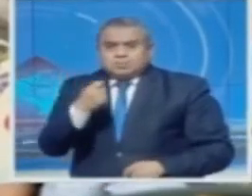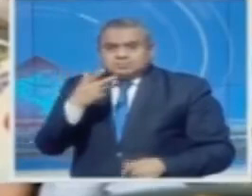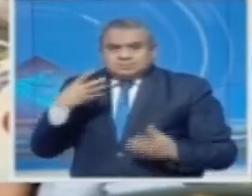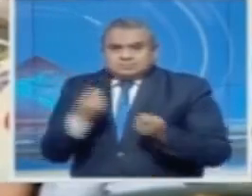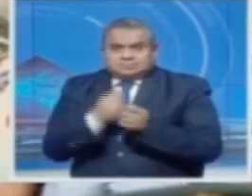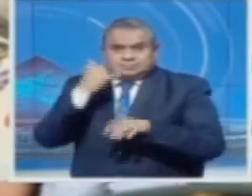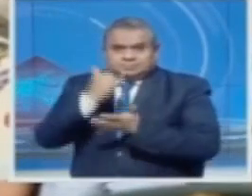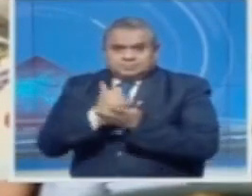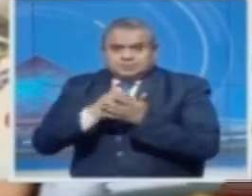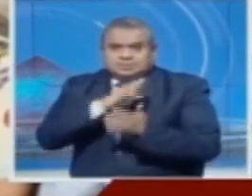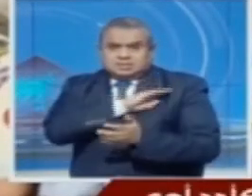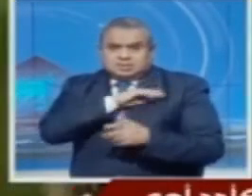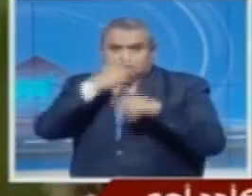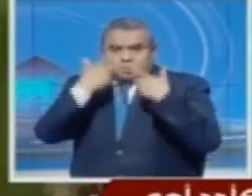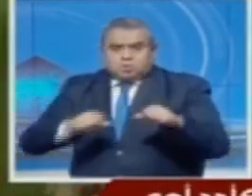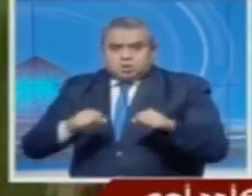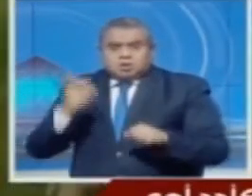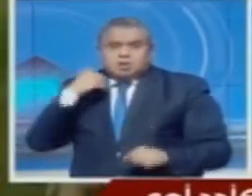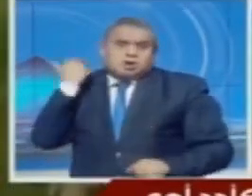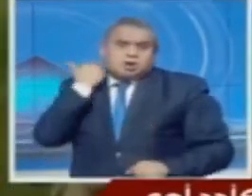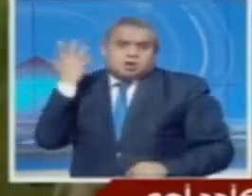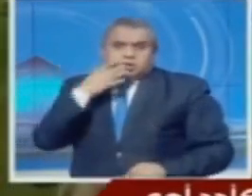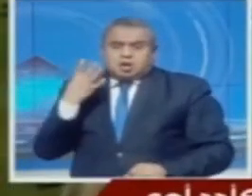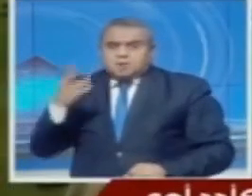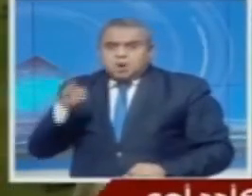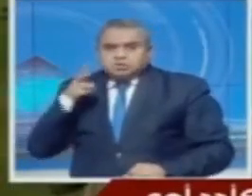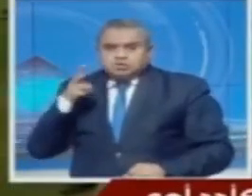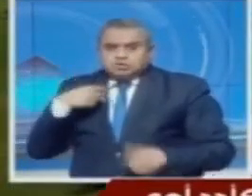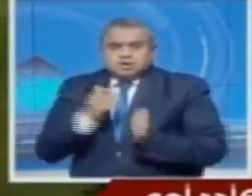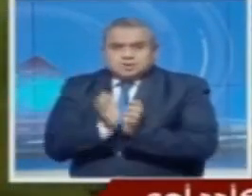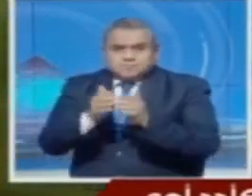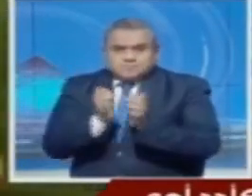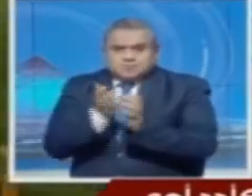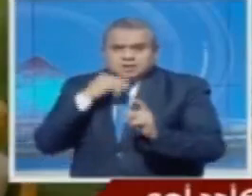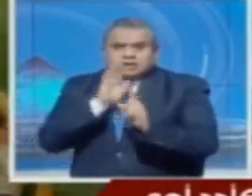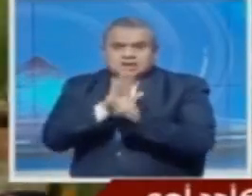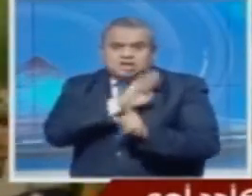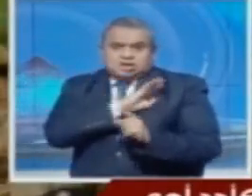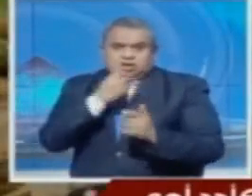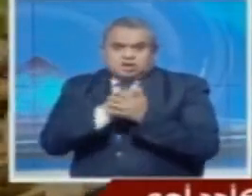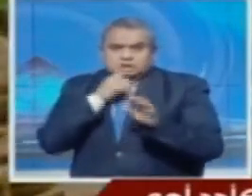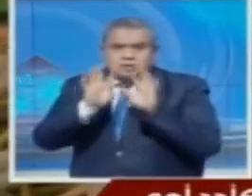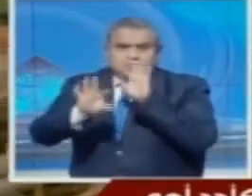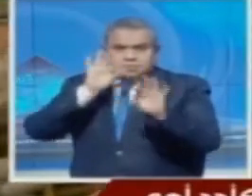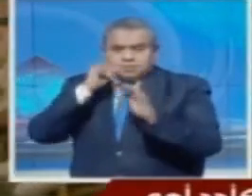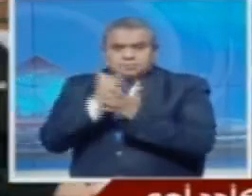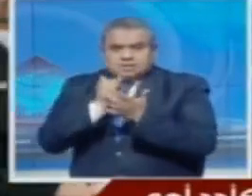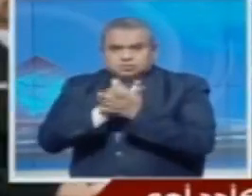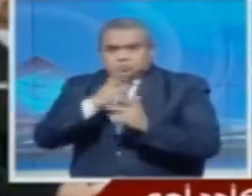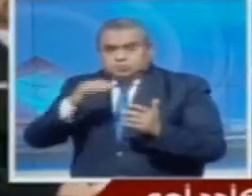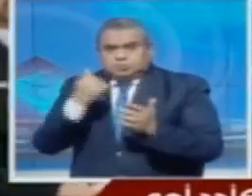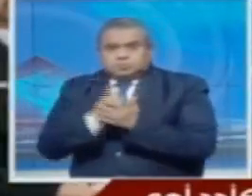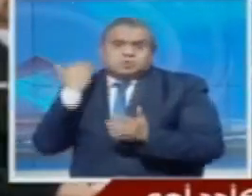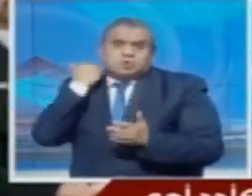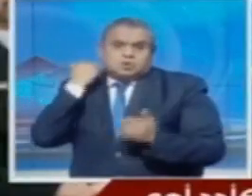من كلية الدفاع الوطني، ورقم 24 للتأهيل العسكري لقيادة التشكيلات التعبوية،